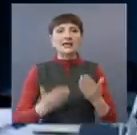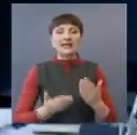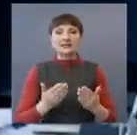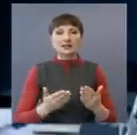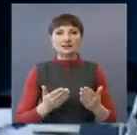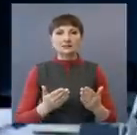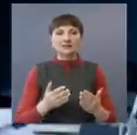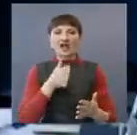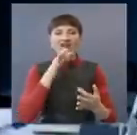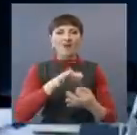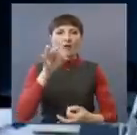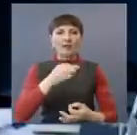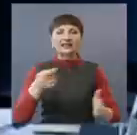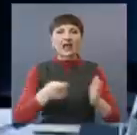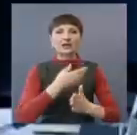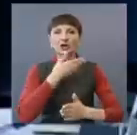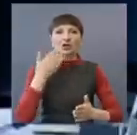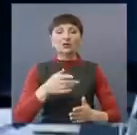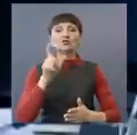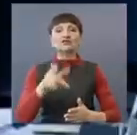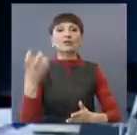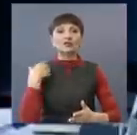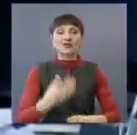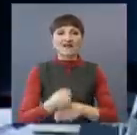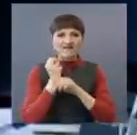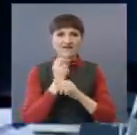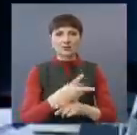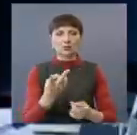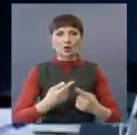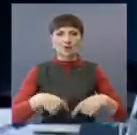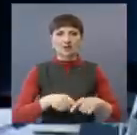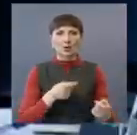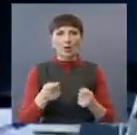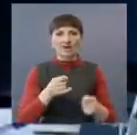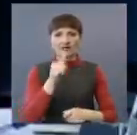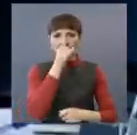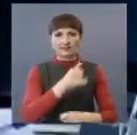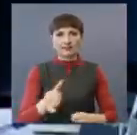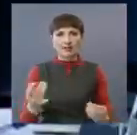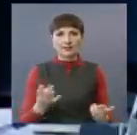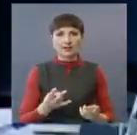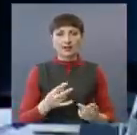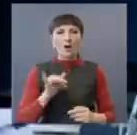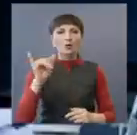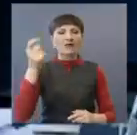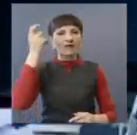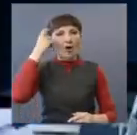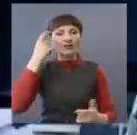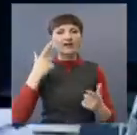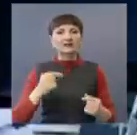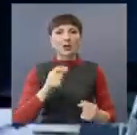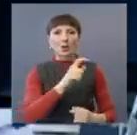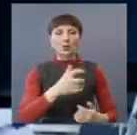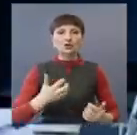Если не вовремя проводят тендера, гнать надо этого руководителя с этой организации, с руководства. У него в голове не